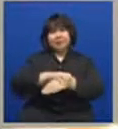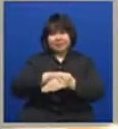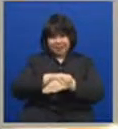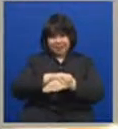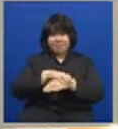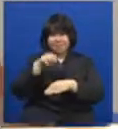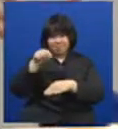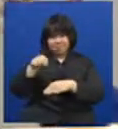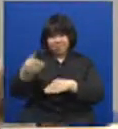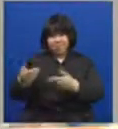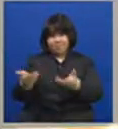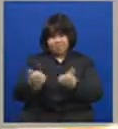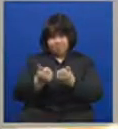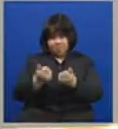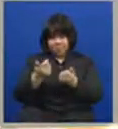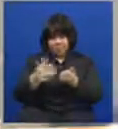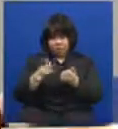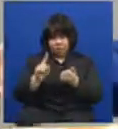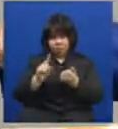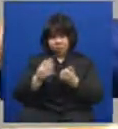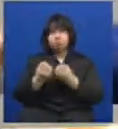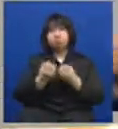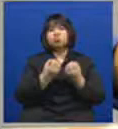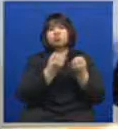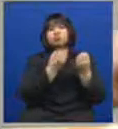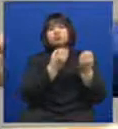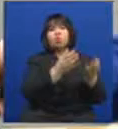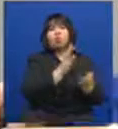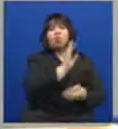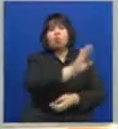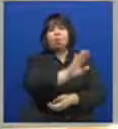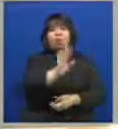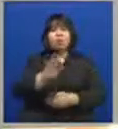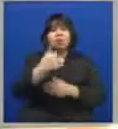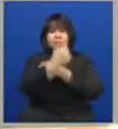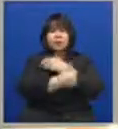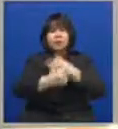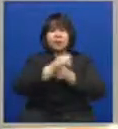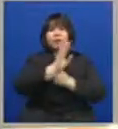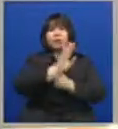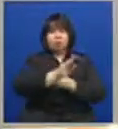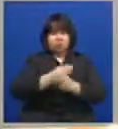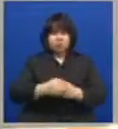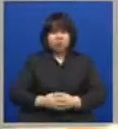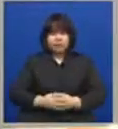ราก็ตัดสินเรียบร้อยแล้วก็ต้องส่งไปเข้าเชลเตอร์ของเขาสองอันนั่นแหละ